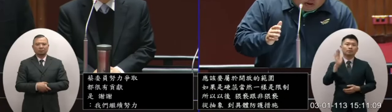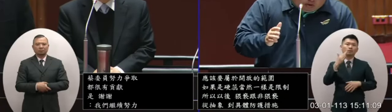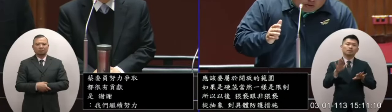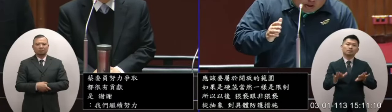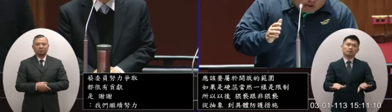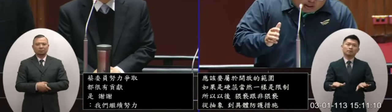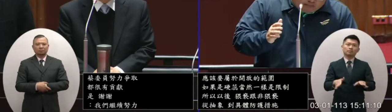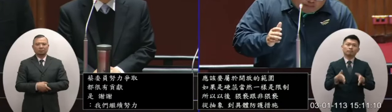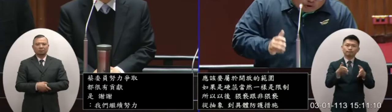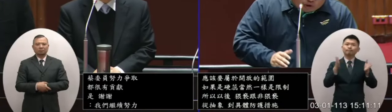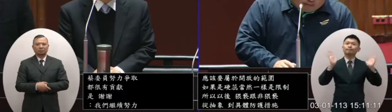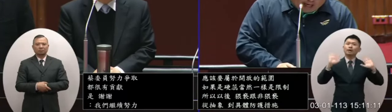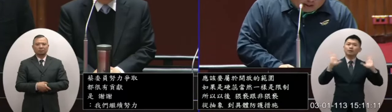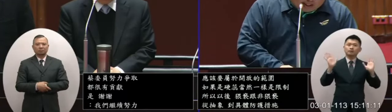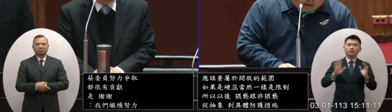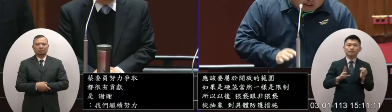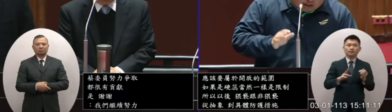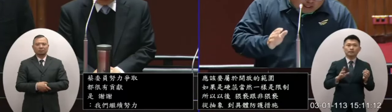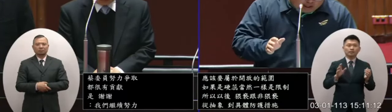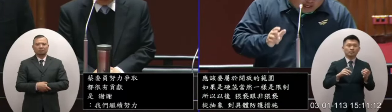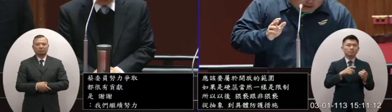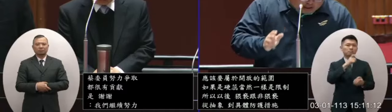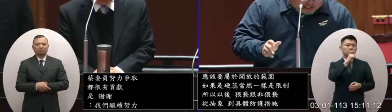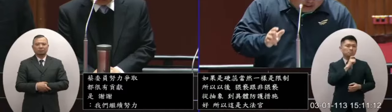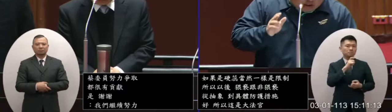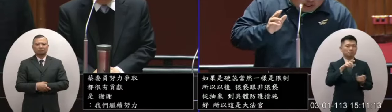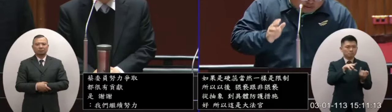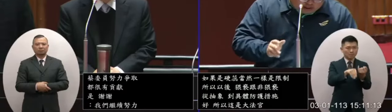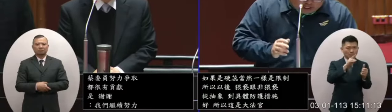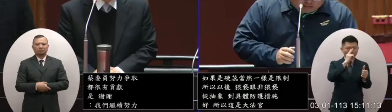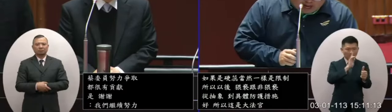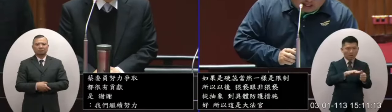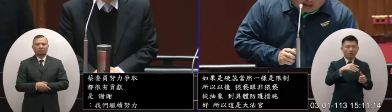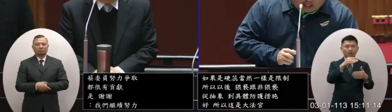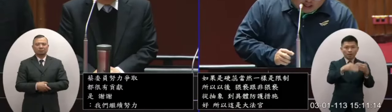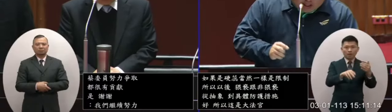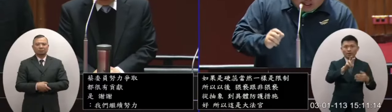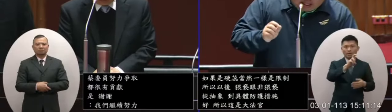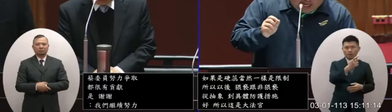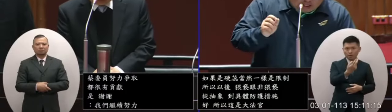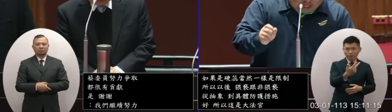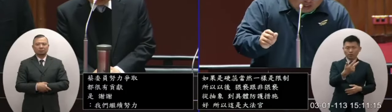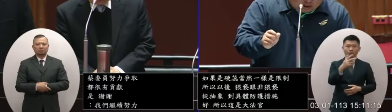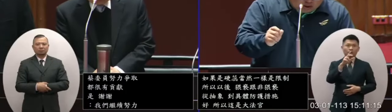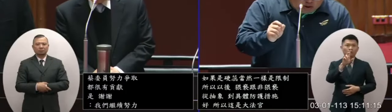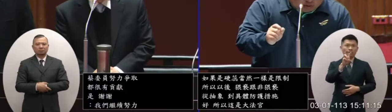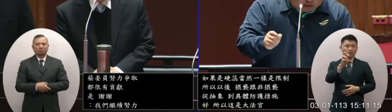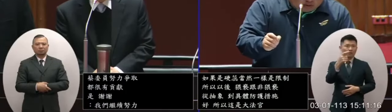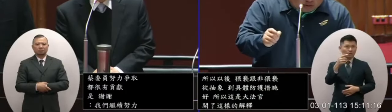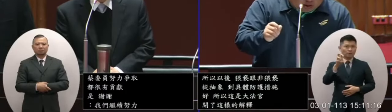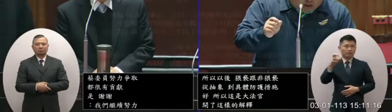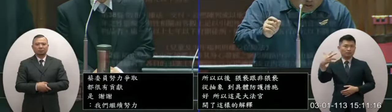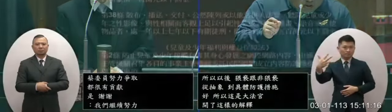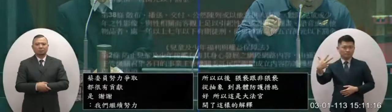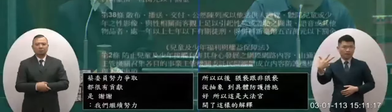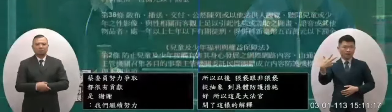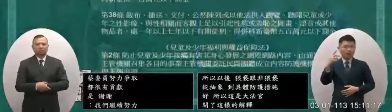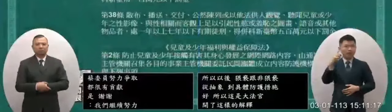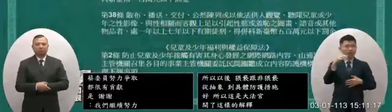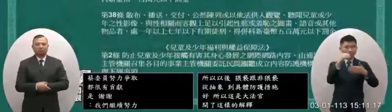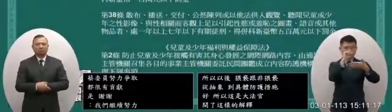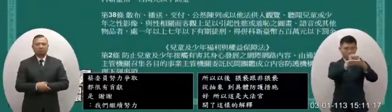在儿童性剥削防治条例第二条、第三十六条、第三十八条呢，它一样是用的叫做